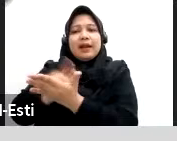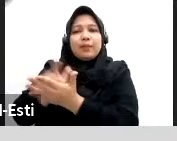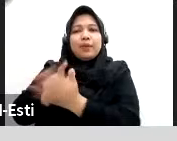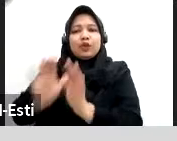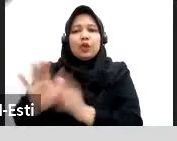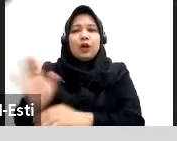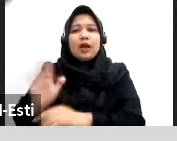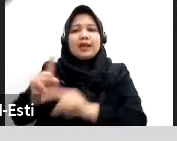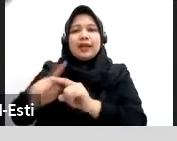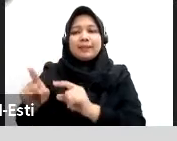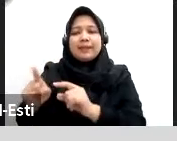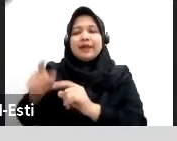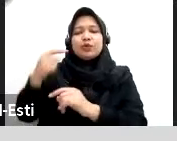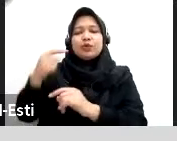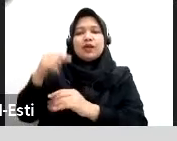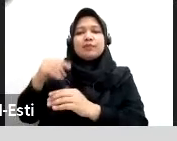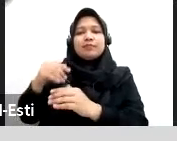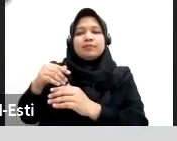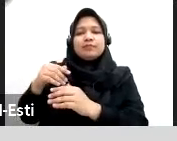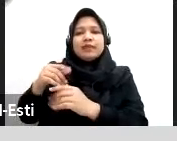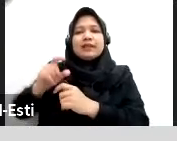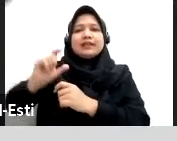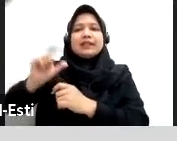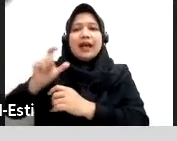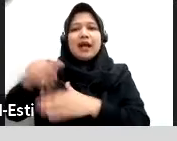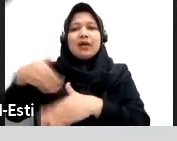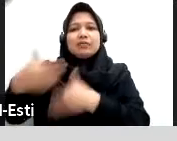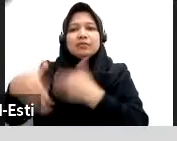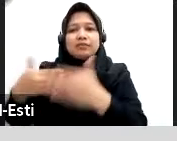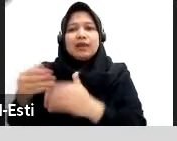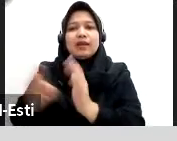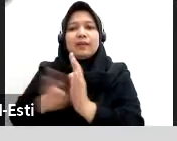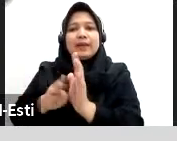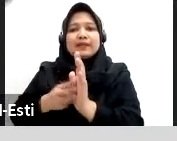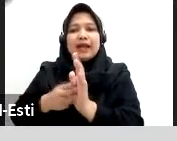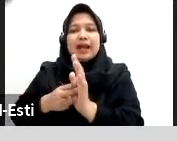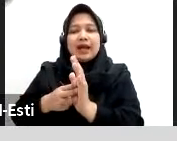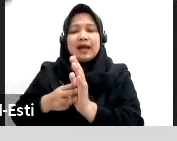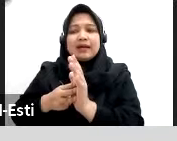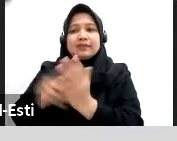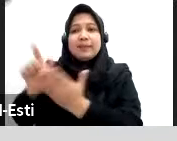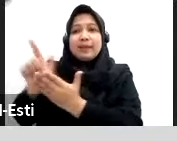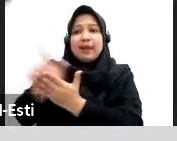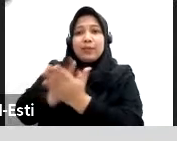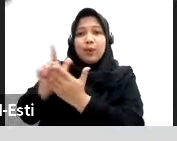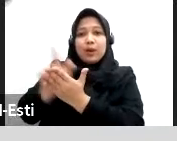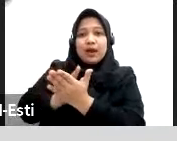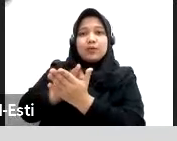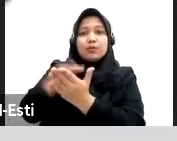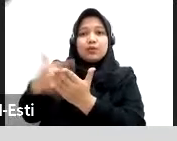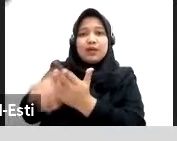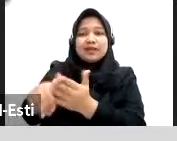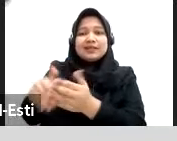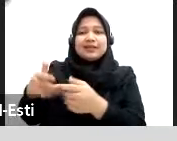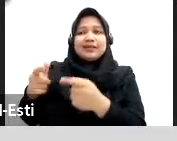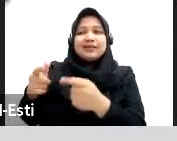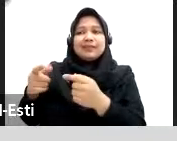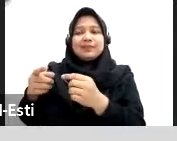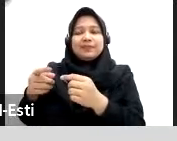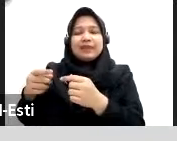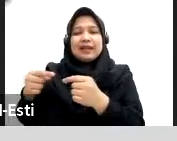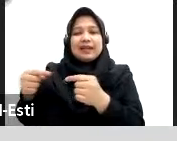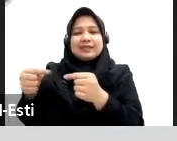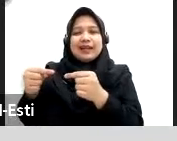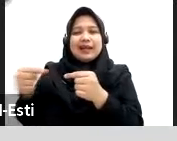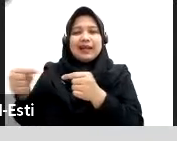masuk kepada mekanisme penyelesaian sengketa atas aduan yang masuk yang berubah menjadi sengketa baik itu antara Akon